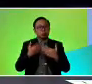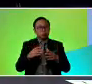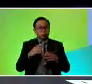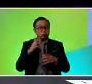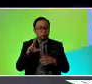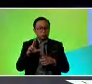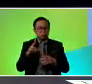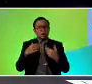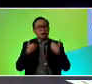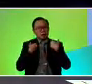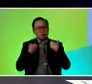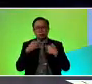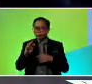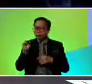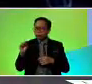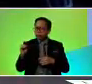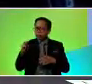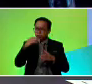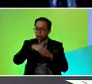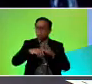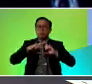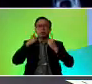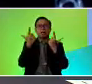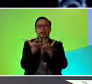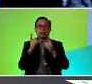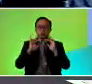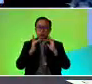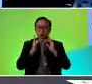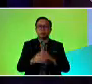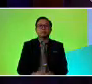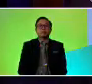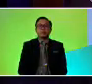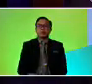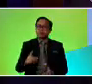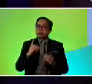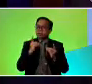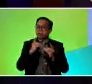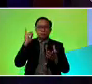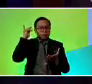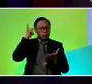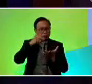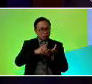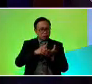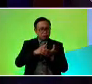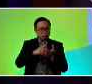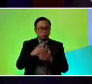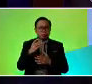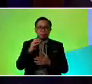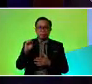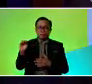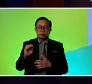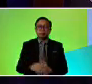karena saya yakin kita ada murid Cikgu yang berada dalam tes sekarang ini ya betul Kita perkenalkan mereka silakan